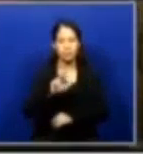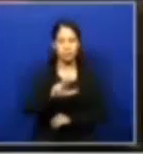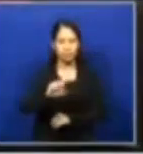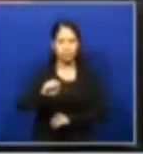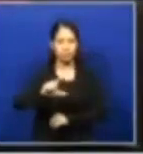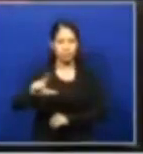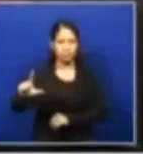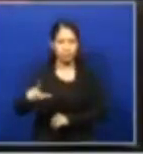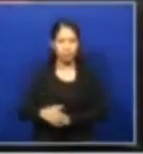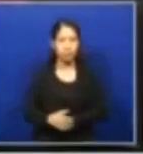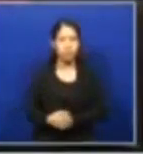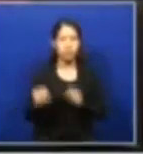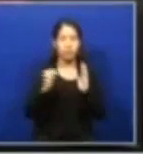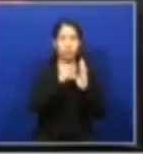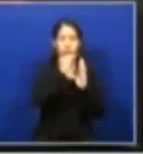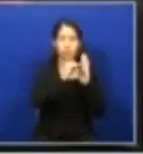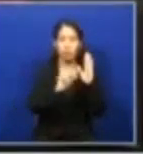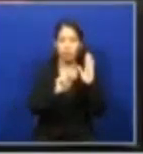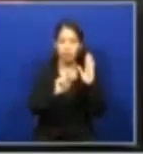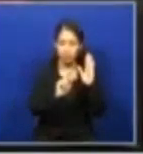300,000 ล้านในจำนวน